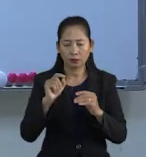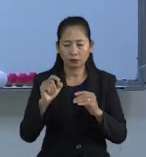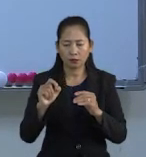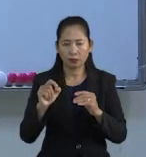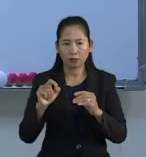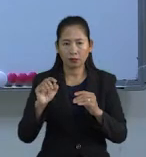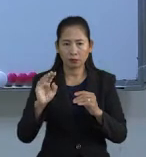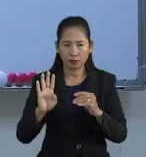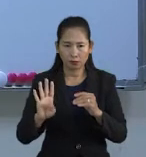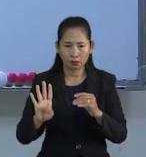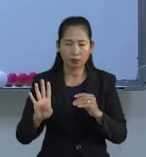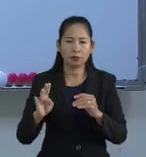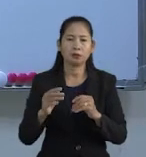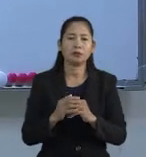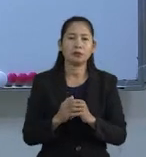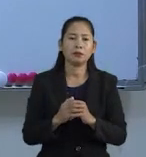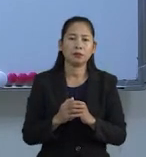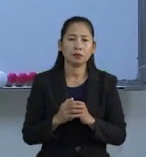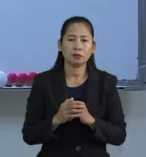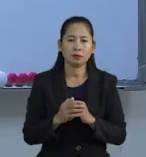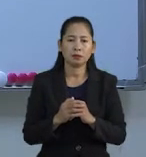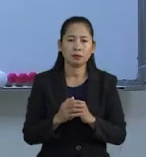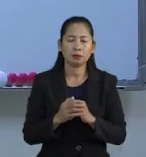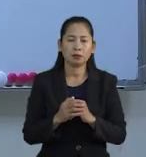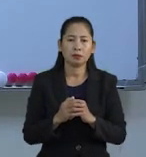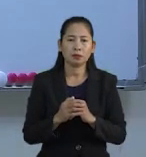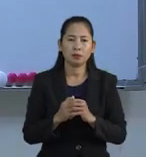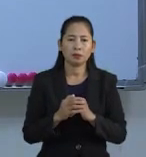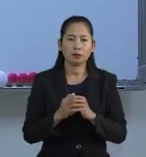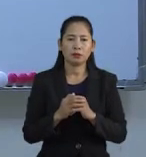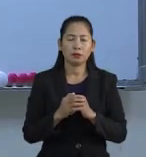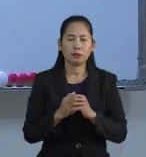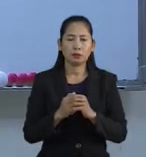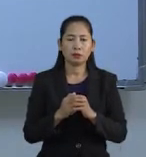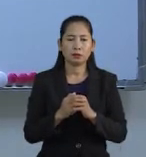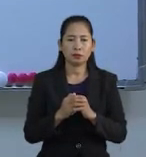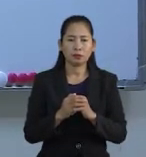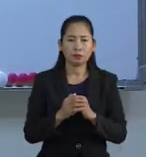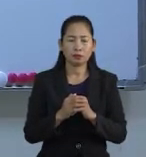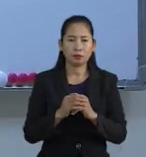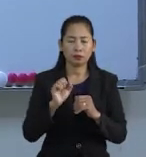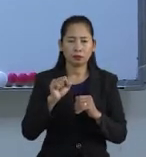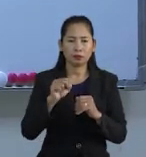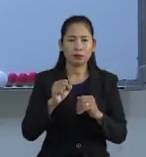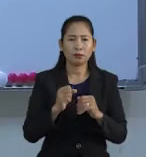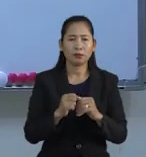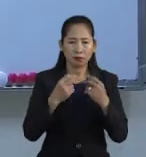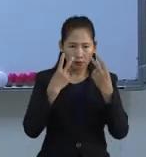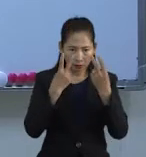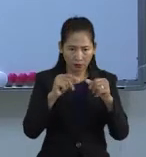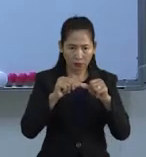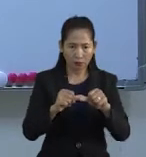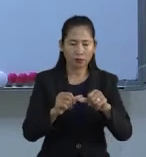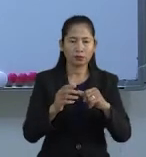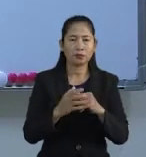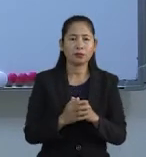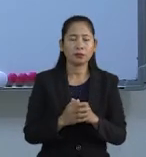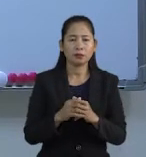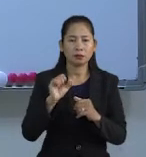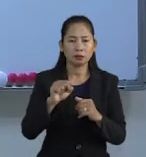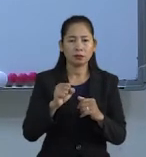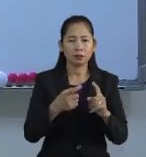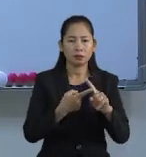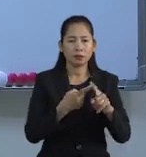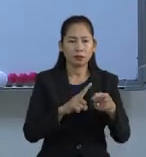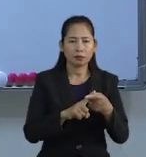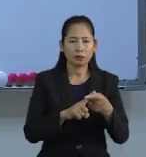sồn chợt buồn nào con nè và sồn chợt buồn và lỡ mưa một tiếng nào con nè bà cứ